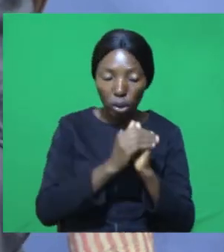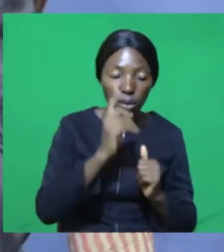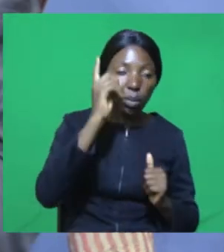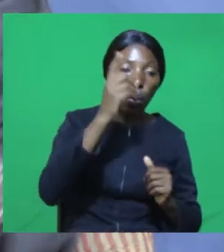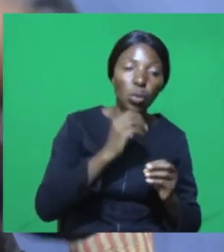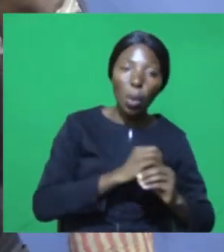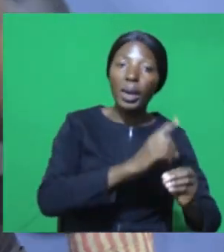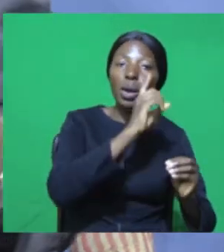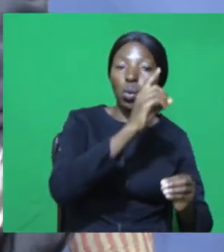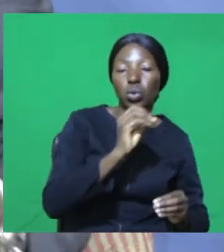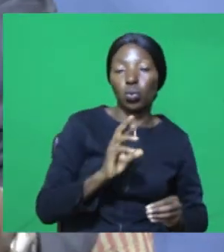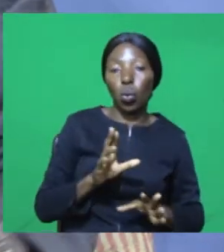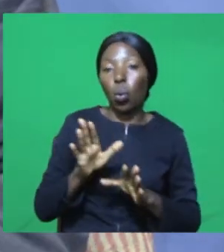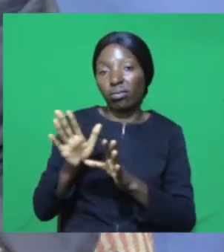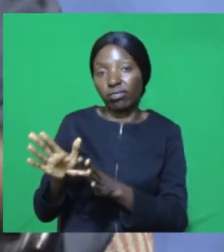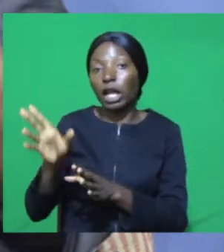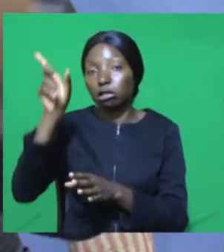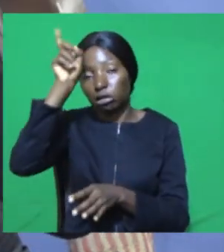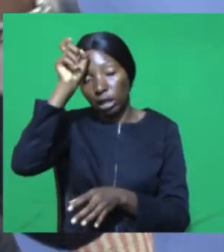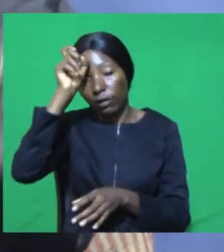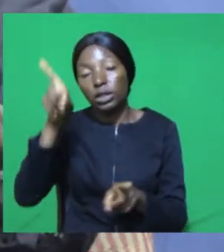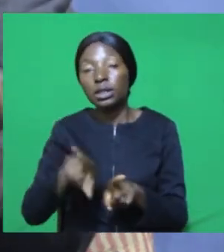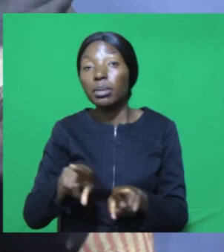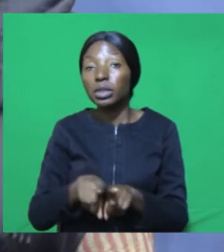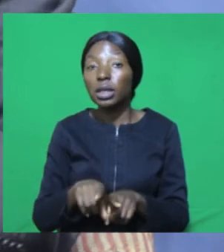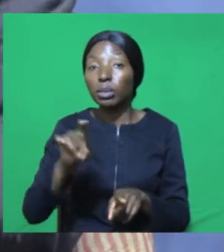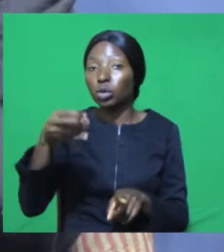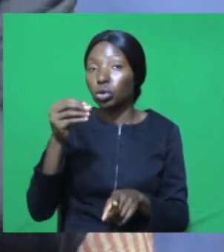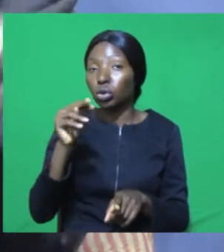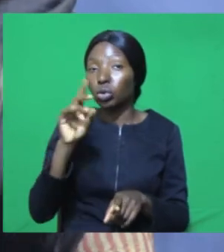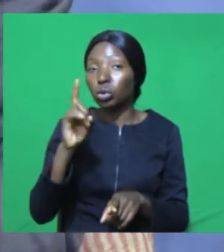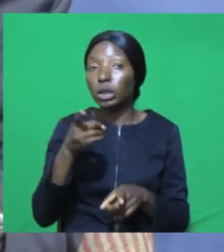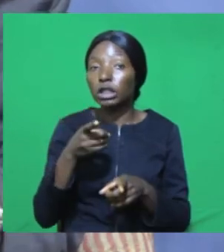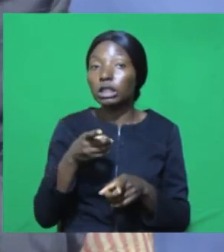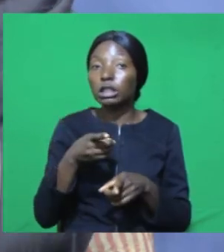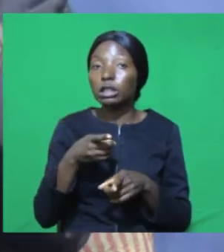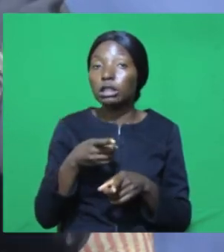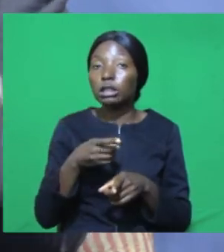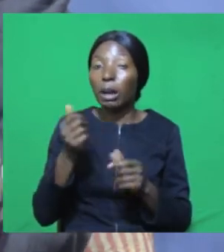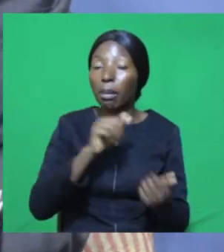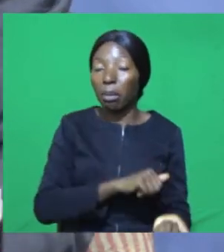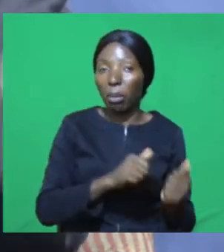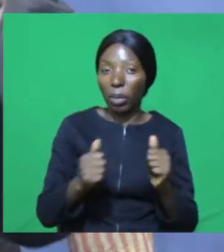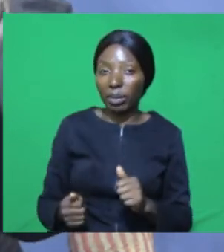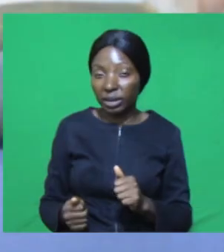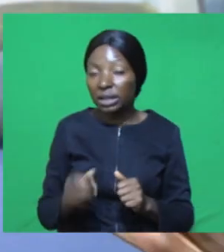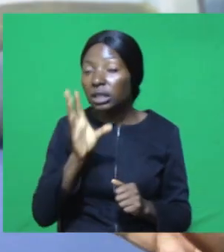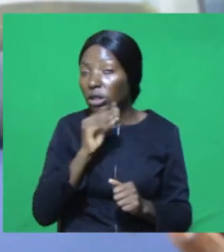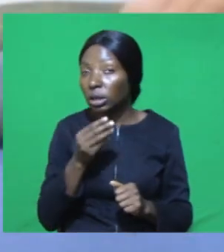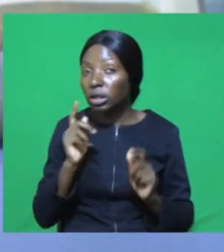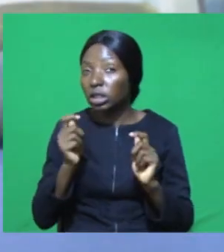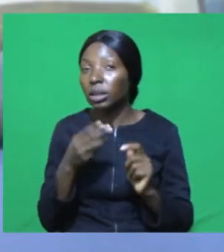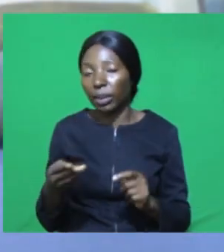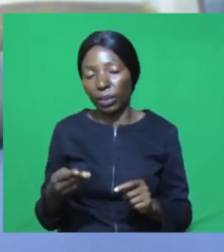sezvinodiwa. Ichi chimiro ichi ndochakaitwa futi naJohn Mubhabhatidzi Jesu paakauya kekutanga. John Mubhabhatidzi aiudza